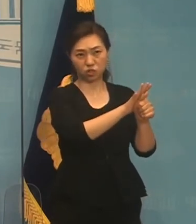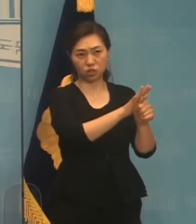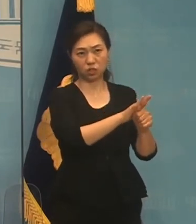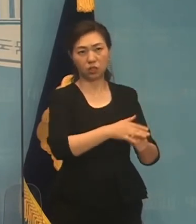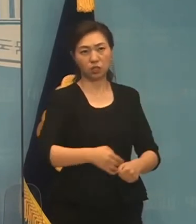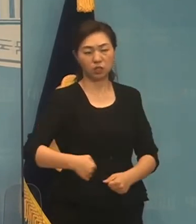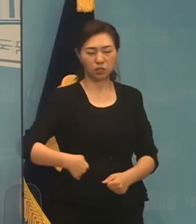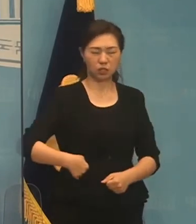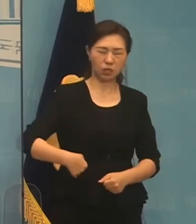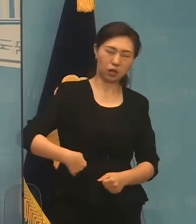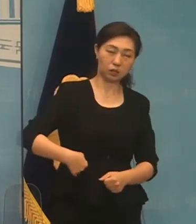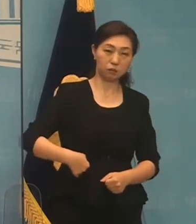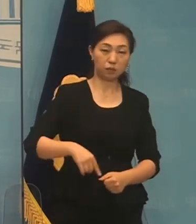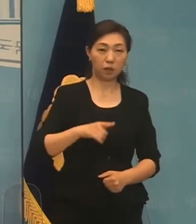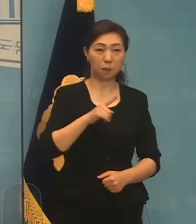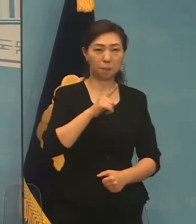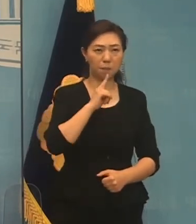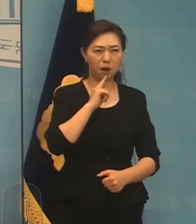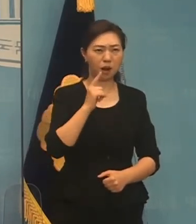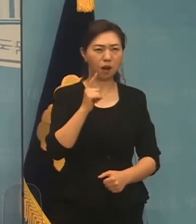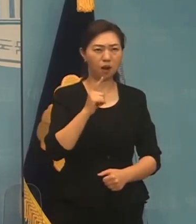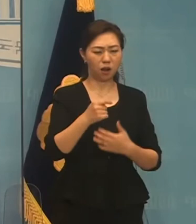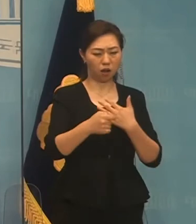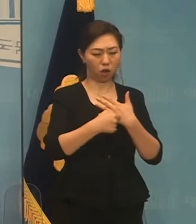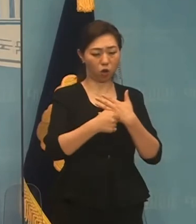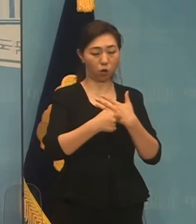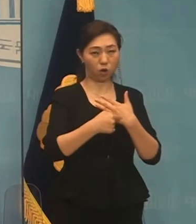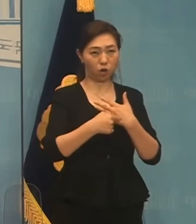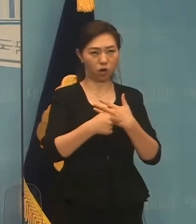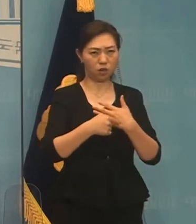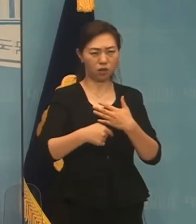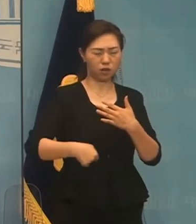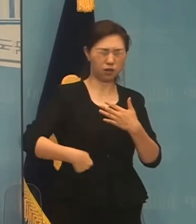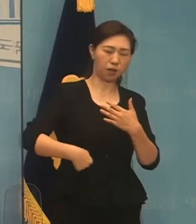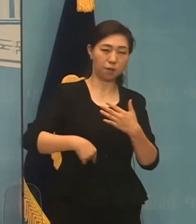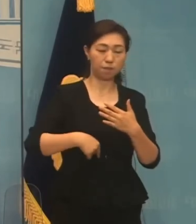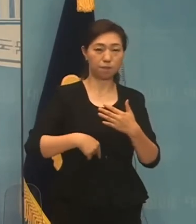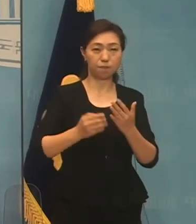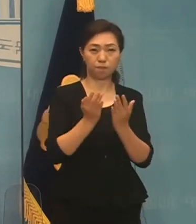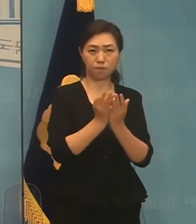양심을 가장한 비양심적인 심판을